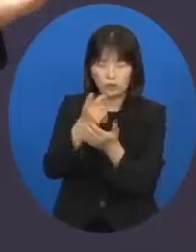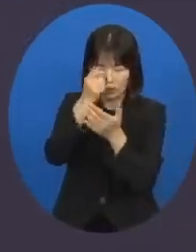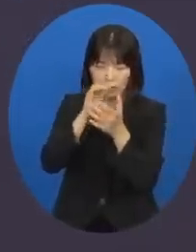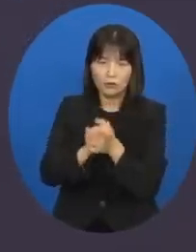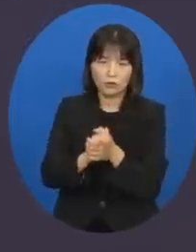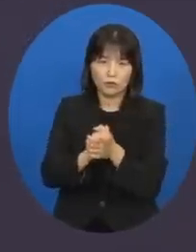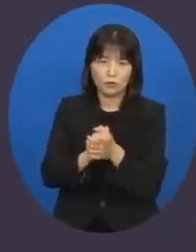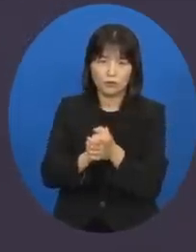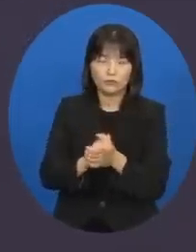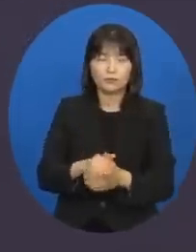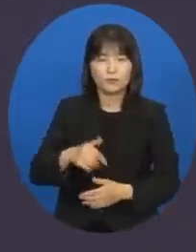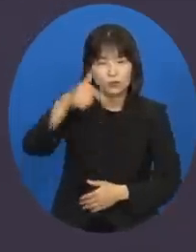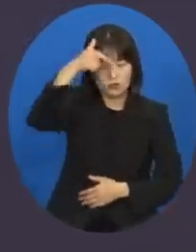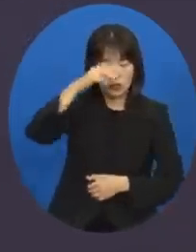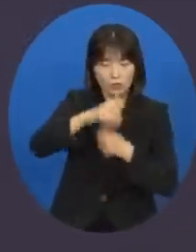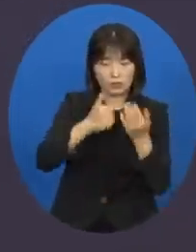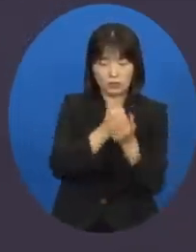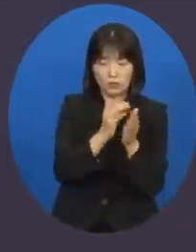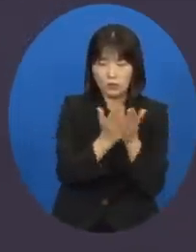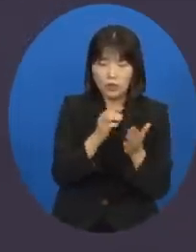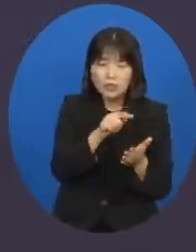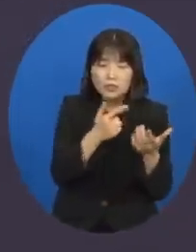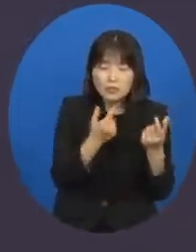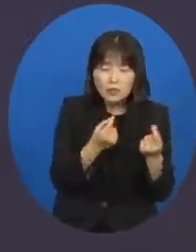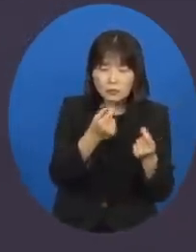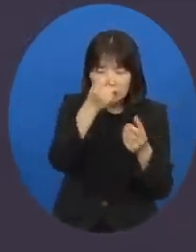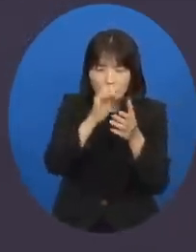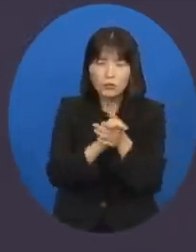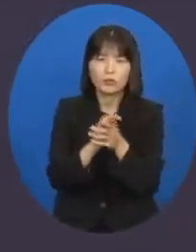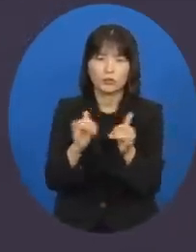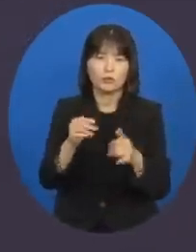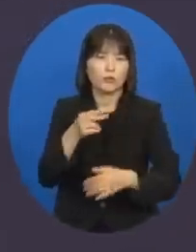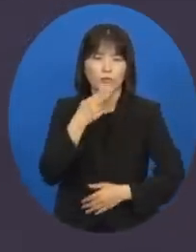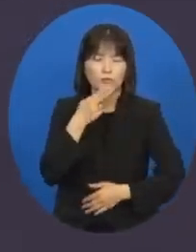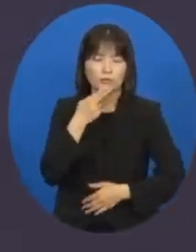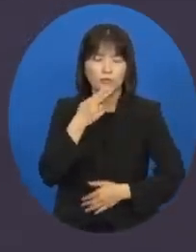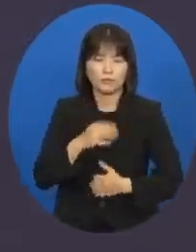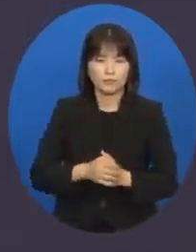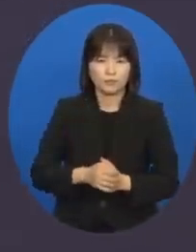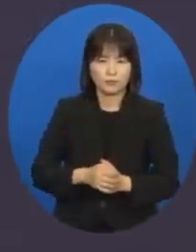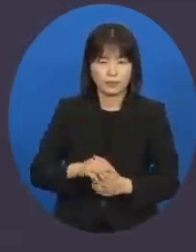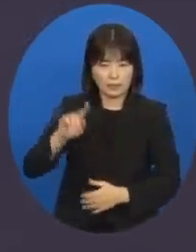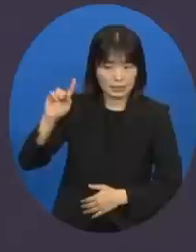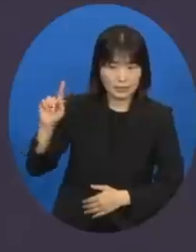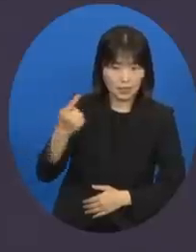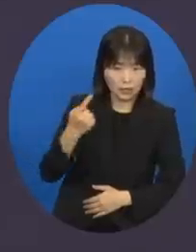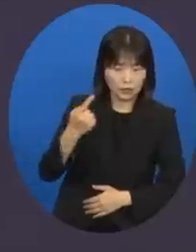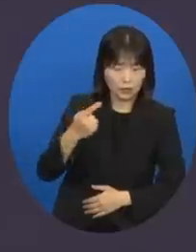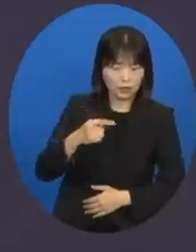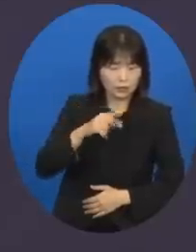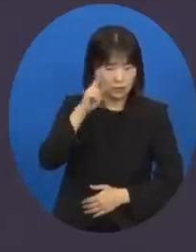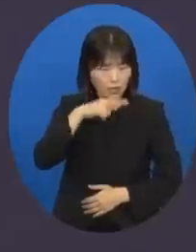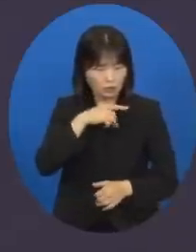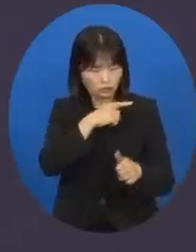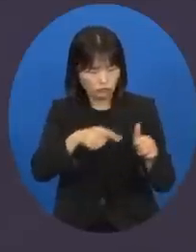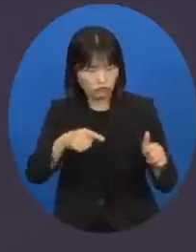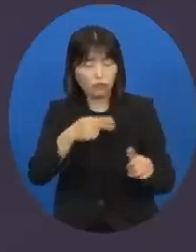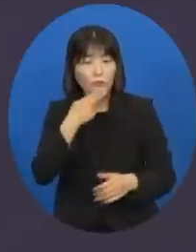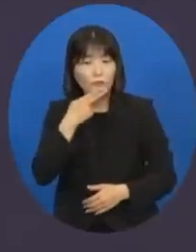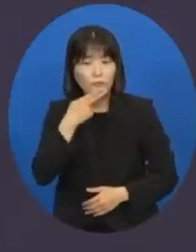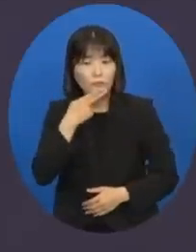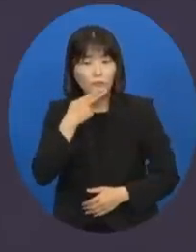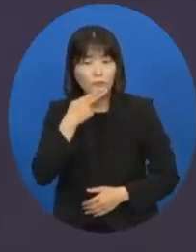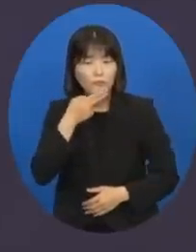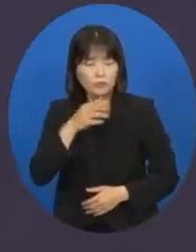성경에 어느 누구도 이렇게 기도한 사람이 없었어요. 여러분 다윗이 비록 물론 사울을 죽이지는 않았지만 뭐